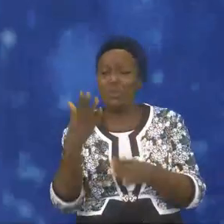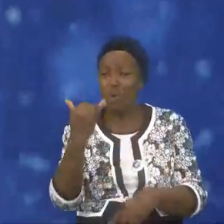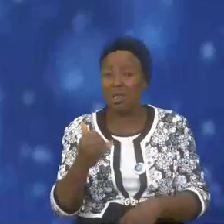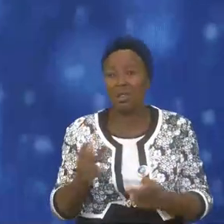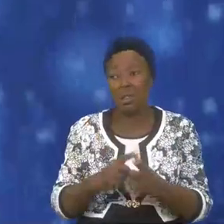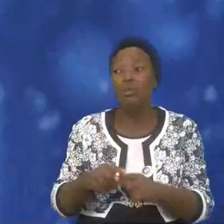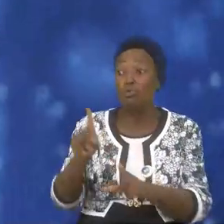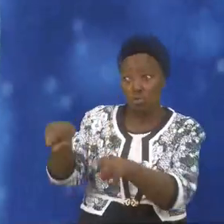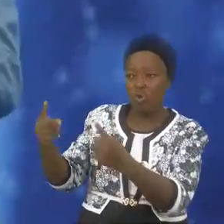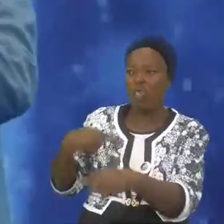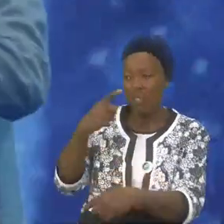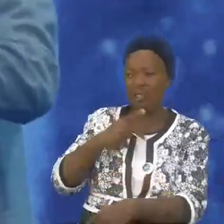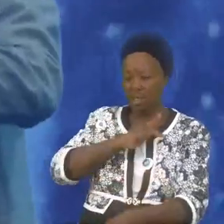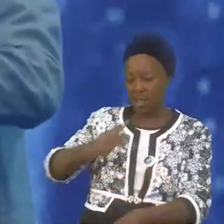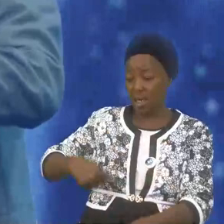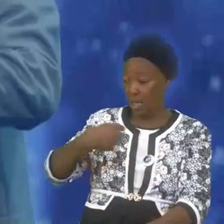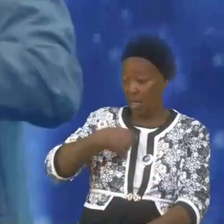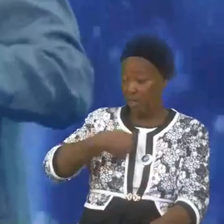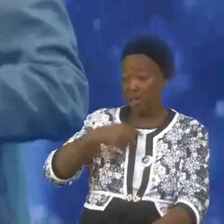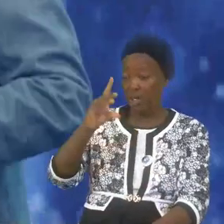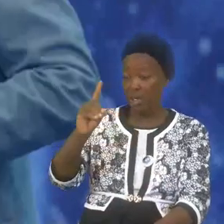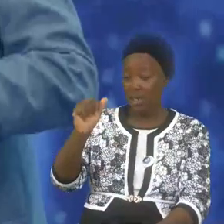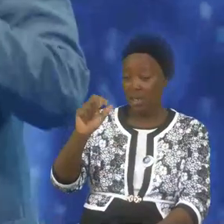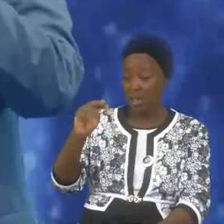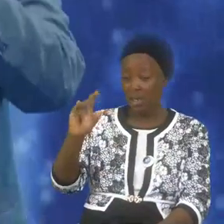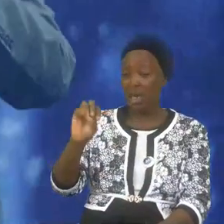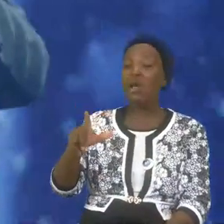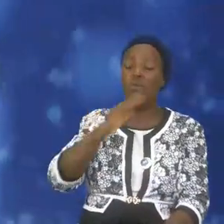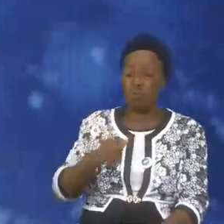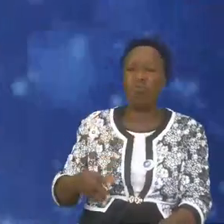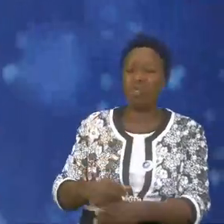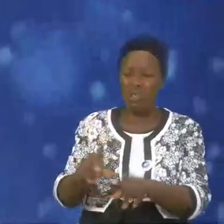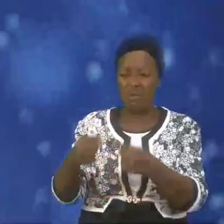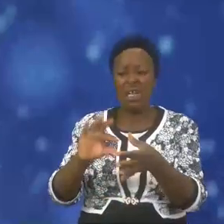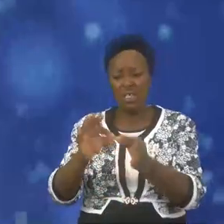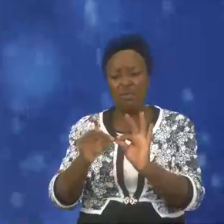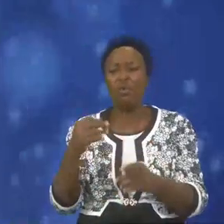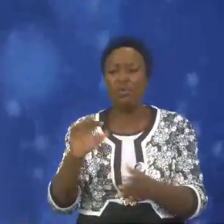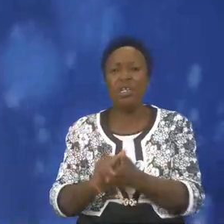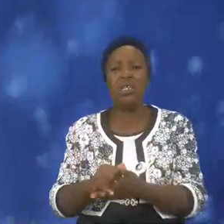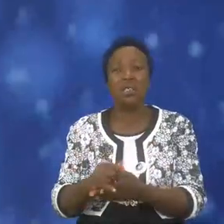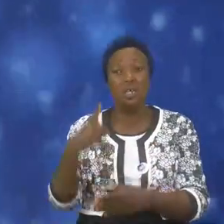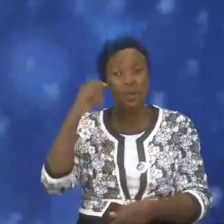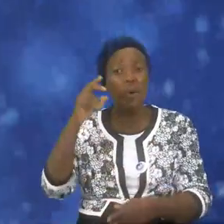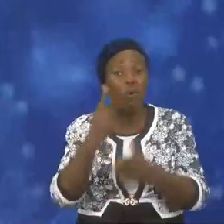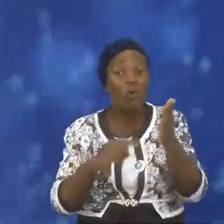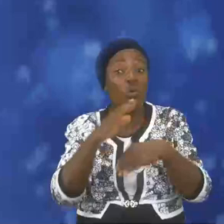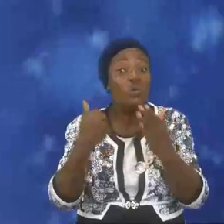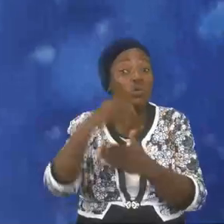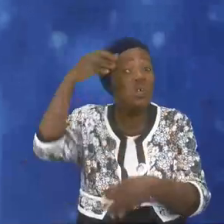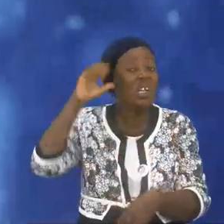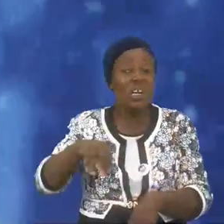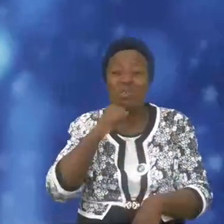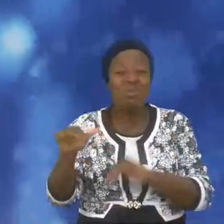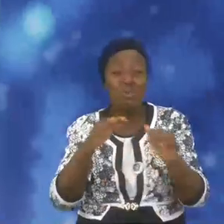creuser le rêve. Ce qui était perdu, ce que les magiciens n'arrivent pas à